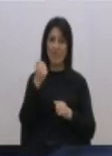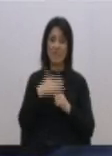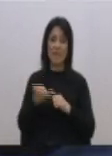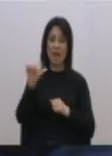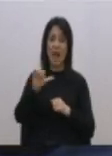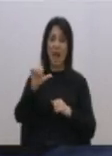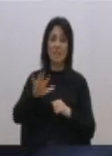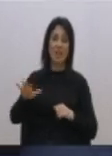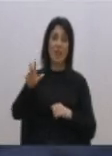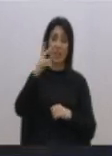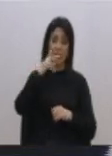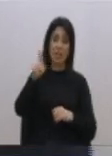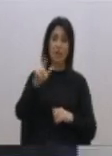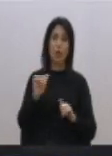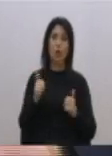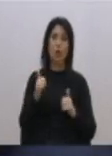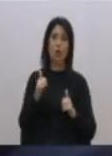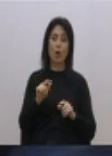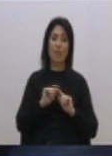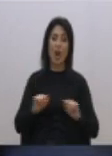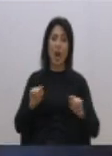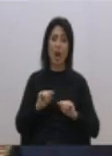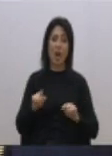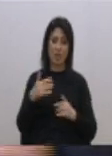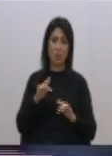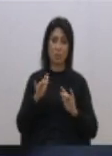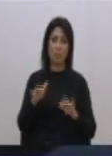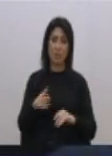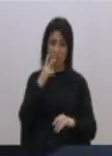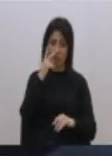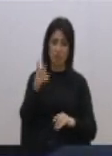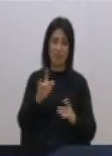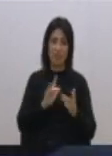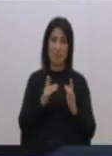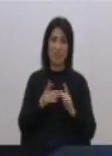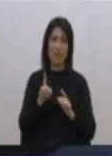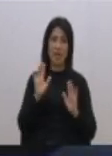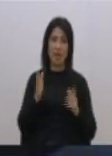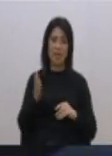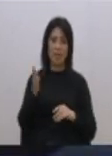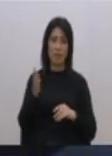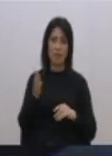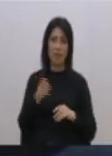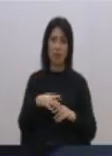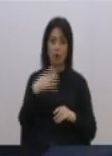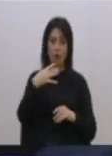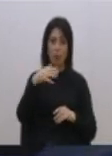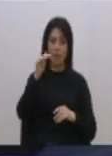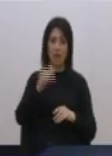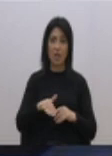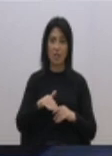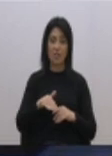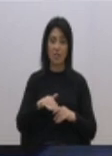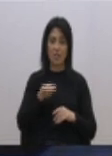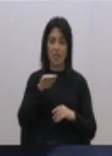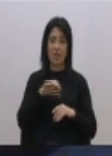აზიის ქვეყნებში როგორი აგიტაცია და პროპაგანდა მიდის და შეიხედეთ ინტერნეტში რა ხდება. 40000-მდე